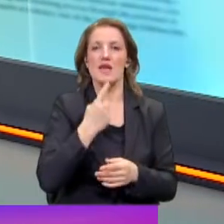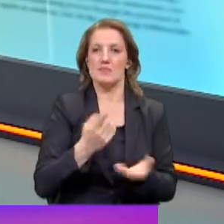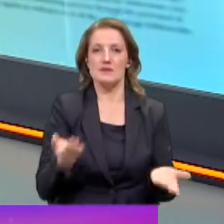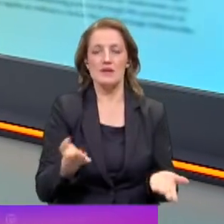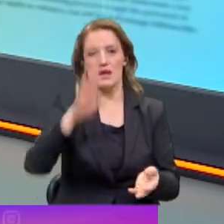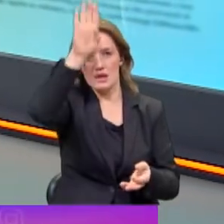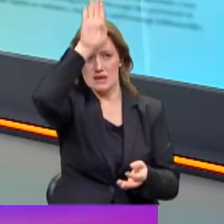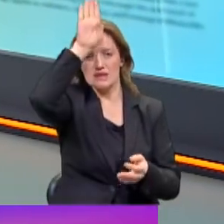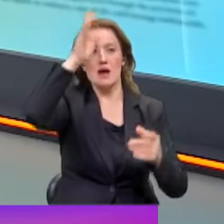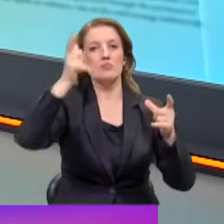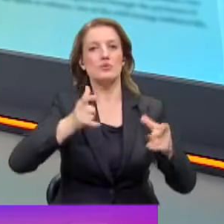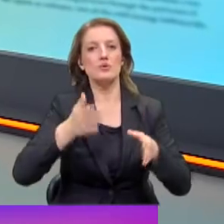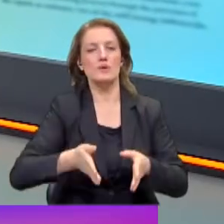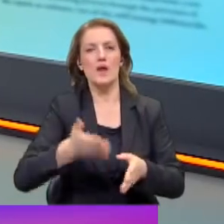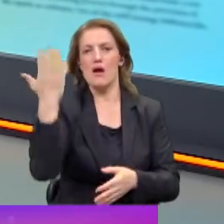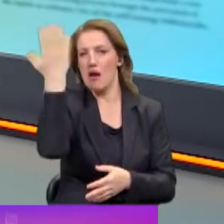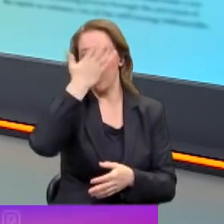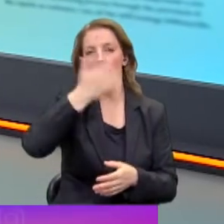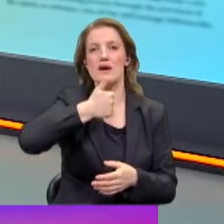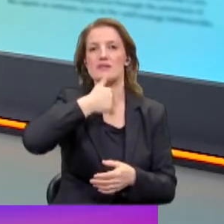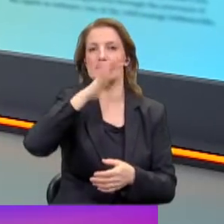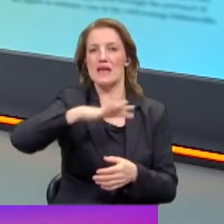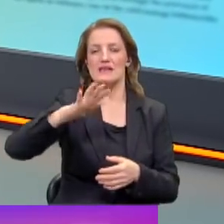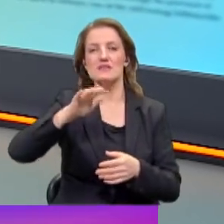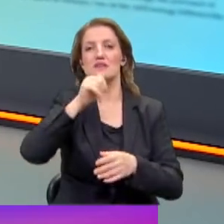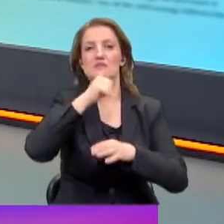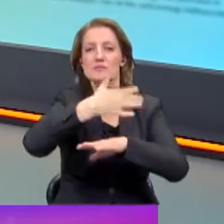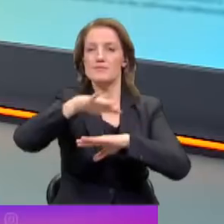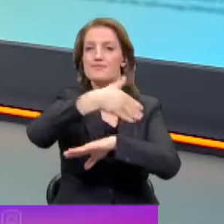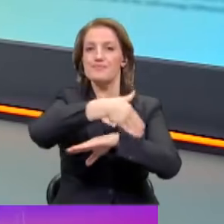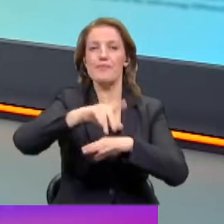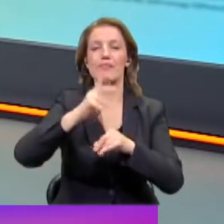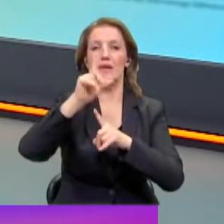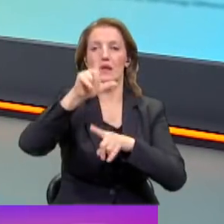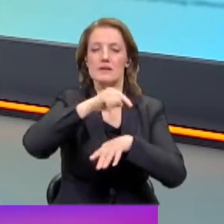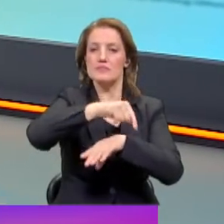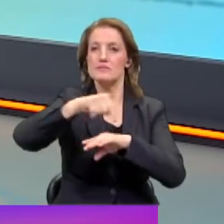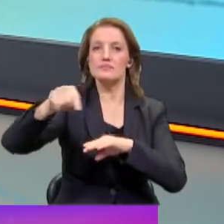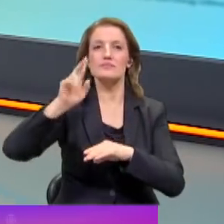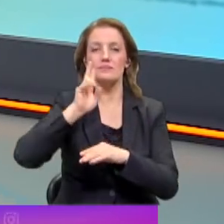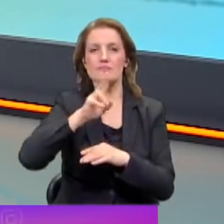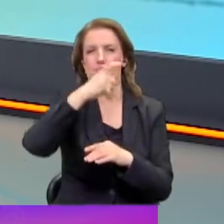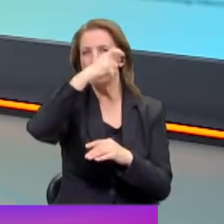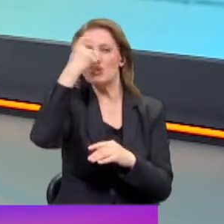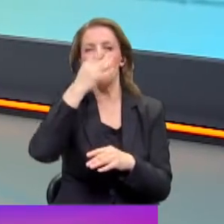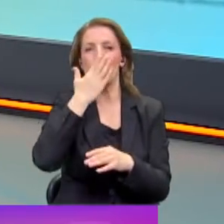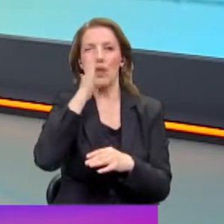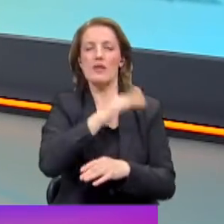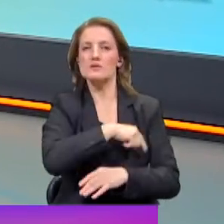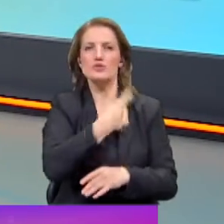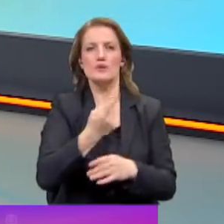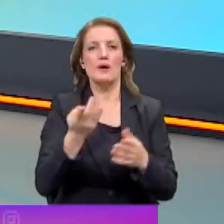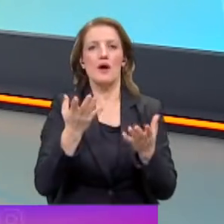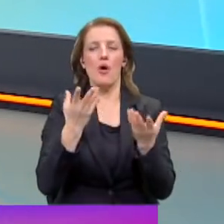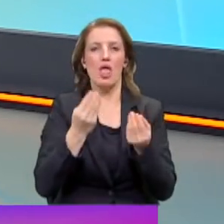Yani İstanbullular, şöyle bir Karadeniz'e sahili olan iller, buralarda ılıman iklim olan yerlerde